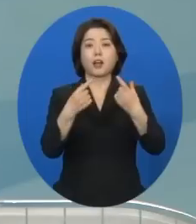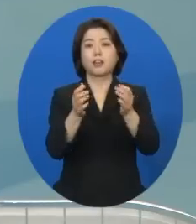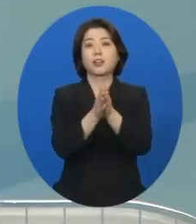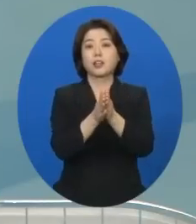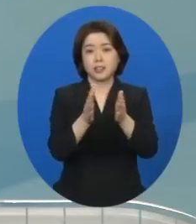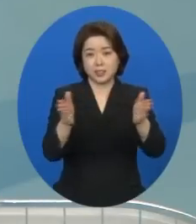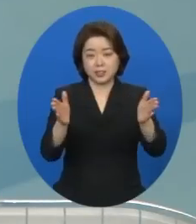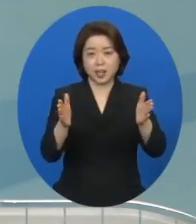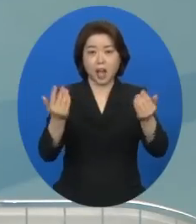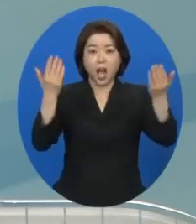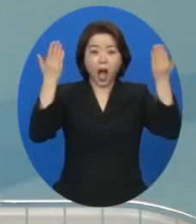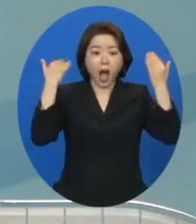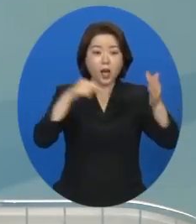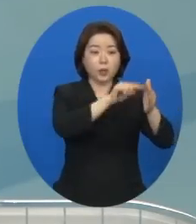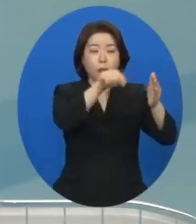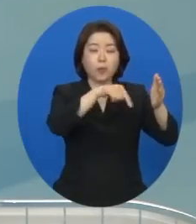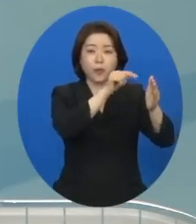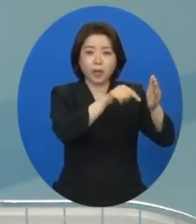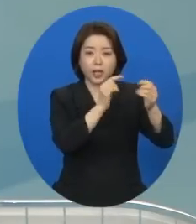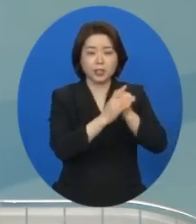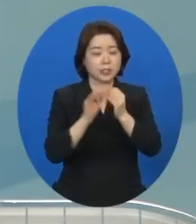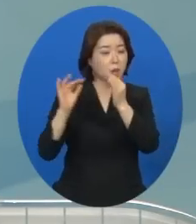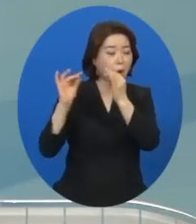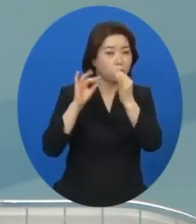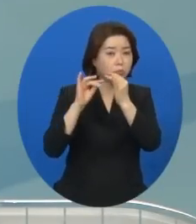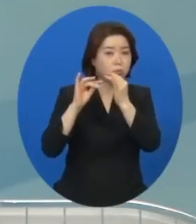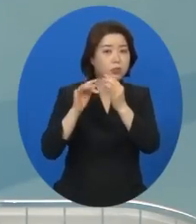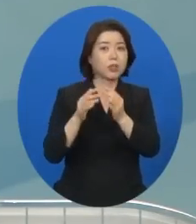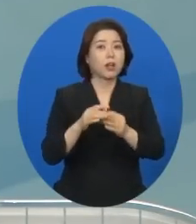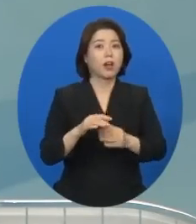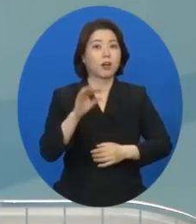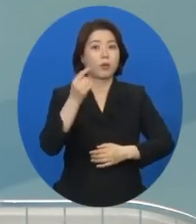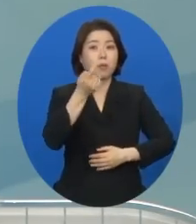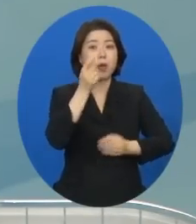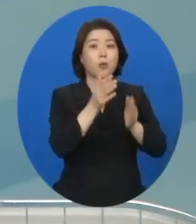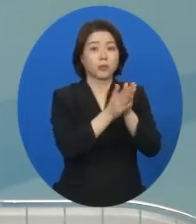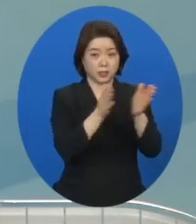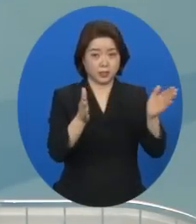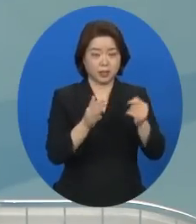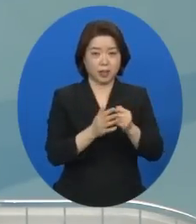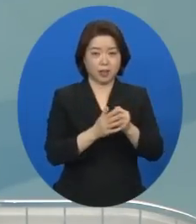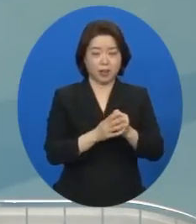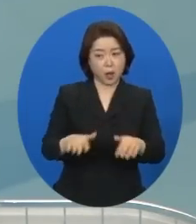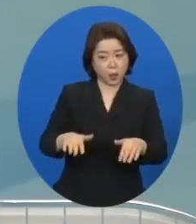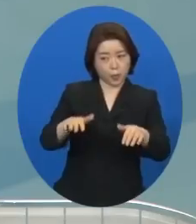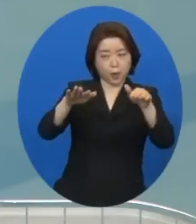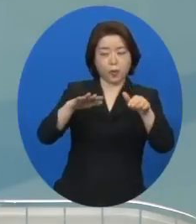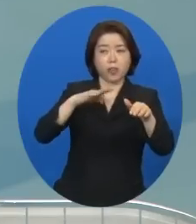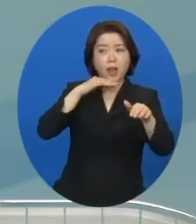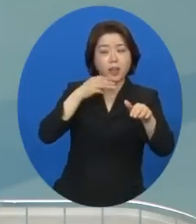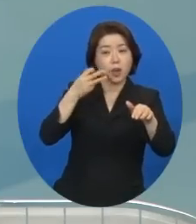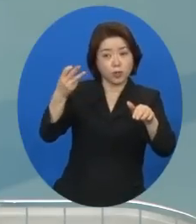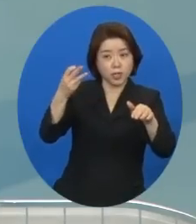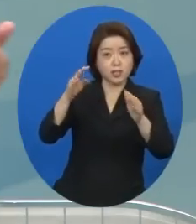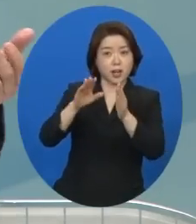시작한 학교 악단에서의 플룻 연주를 했던 이 아이가 13살 때